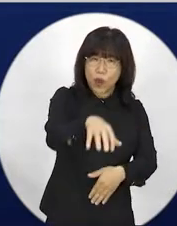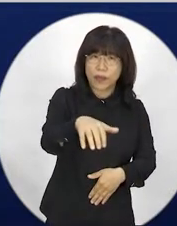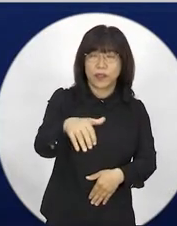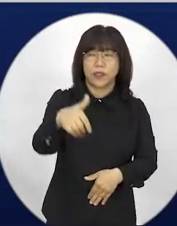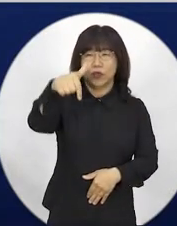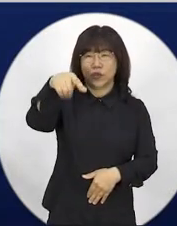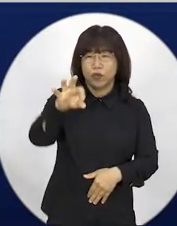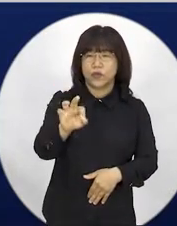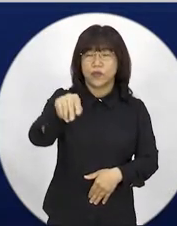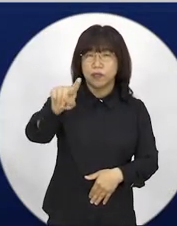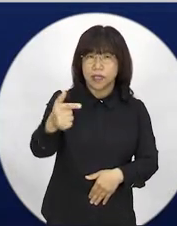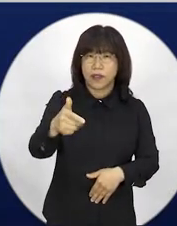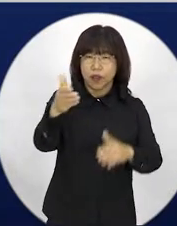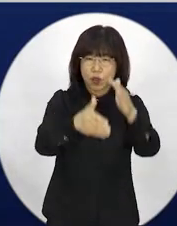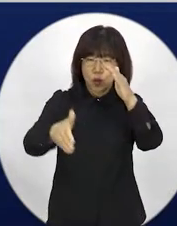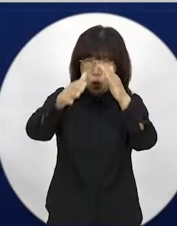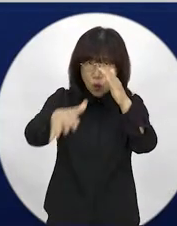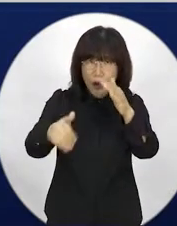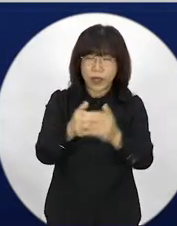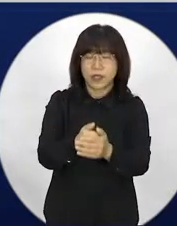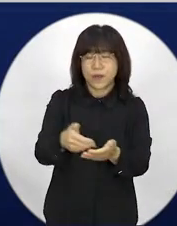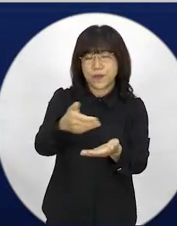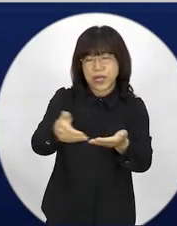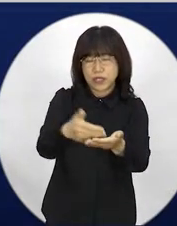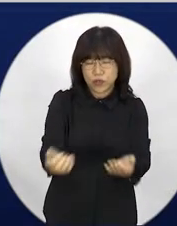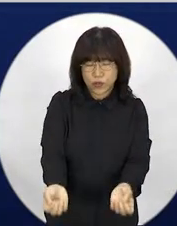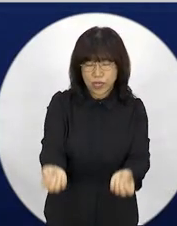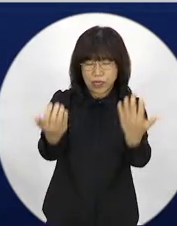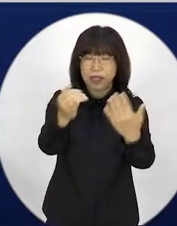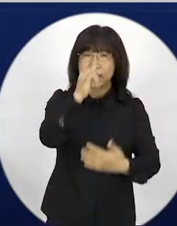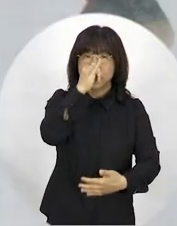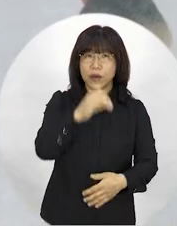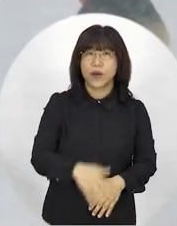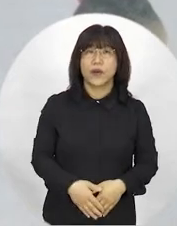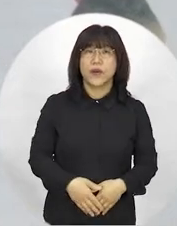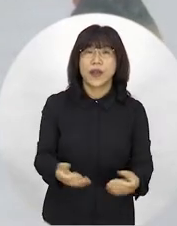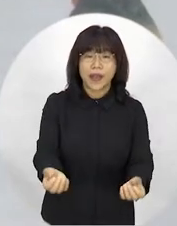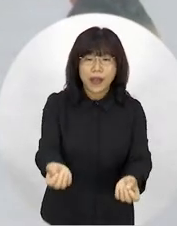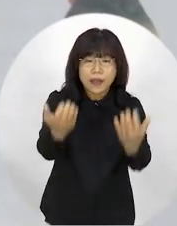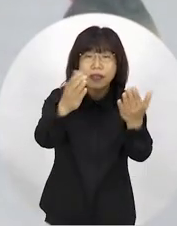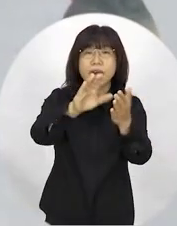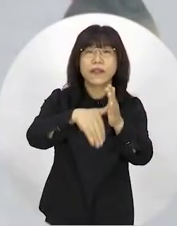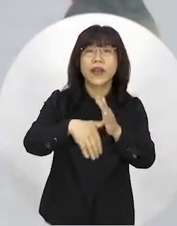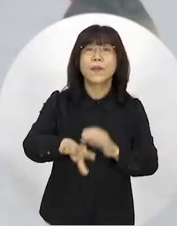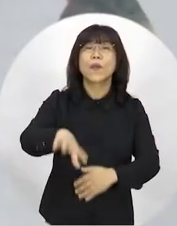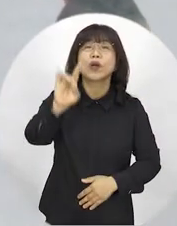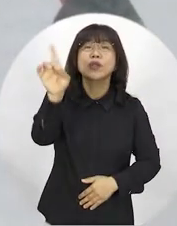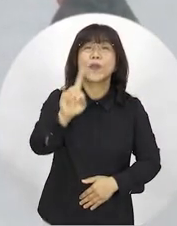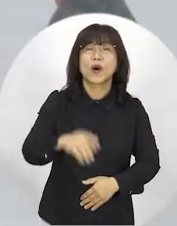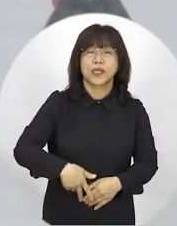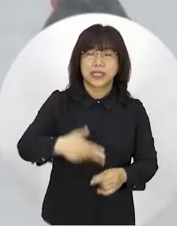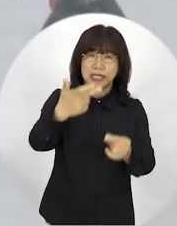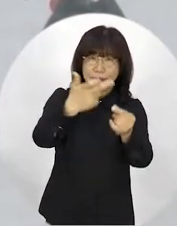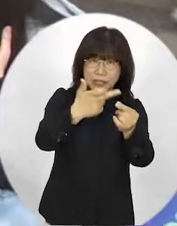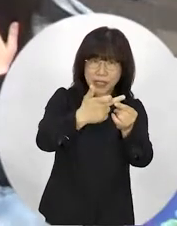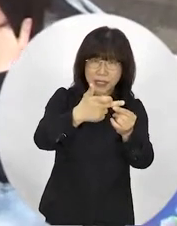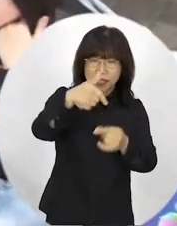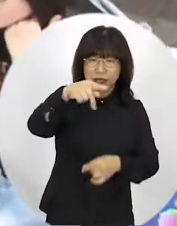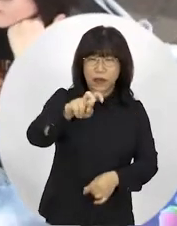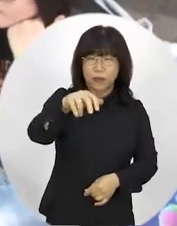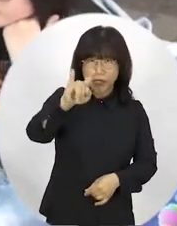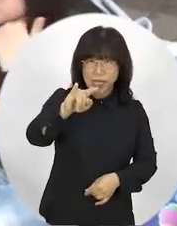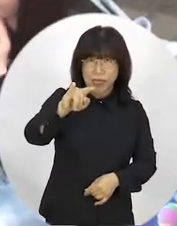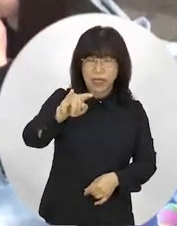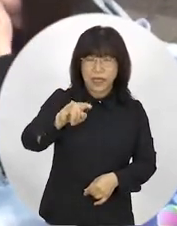제 6회 경제 문화 예술 제가 개최됩니다 행사에서는 개회식을 시작으로 메인 행사인 제